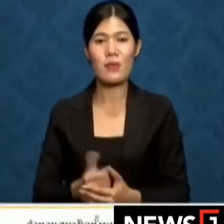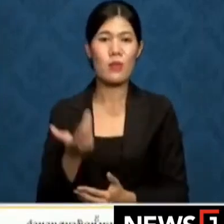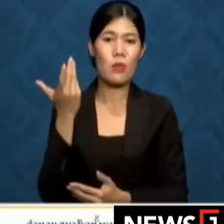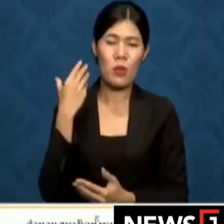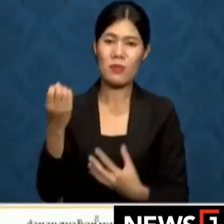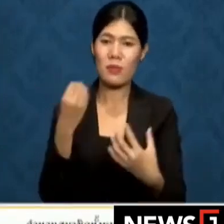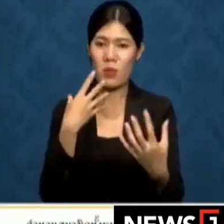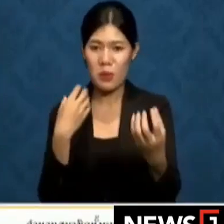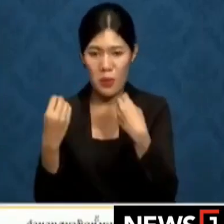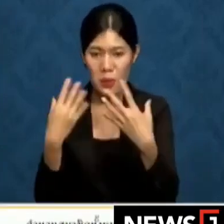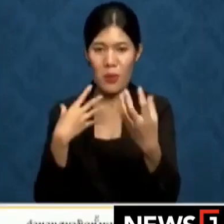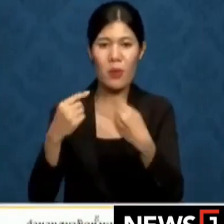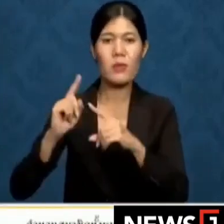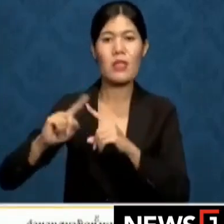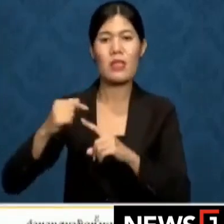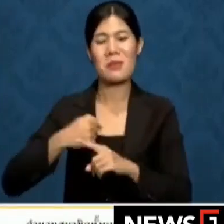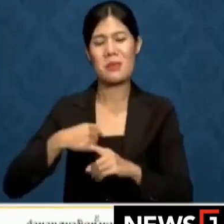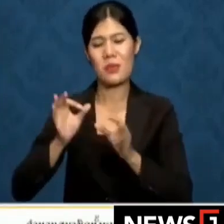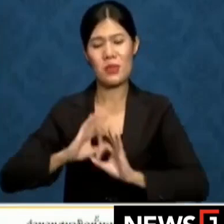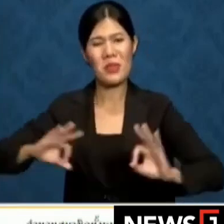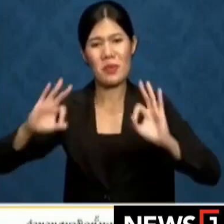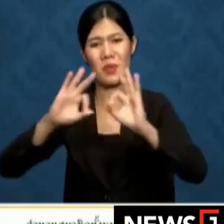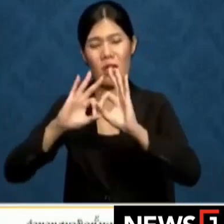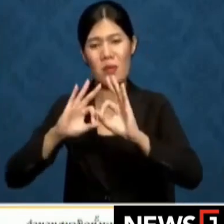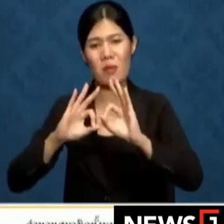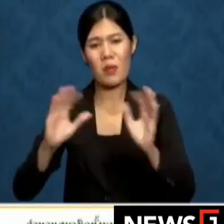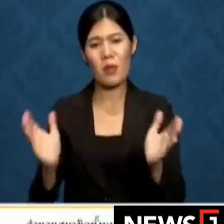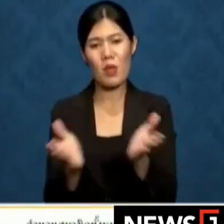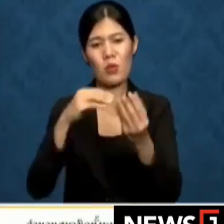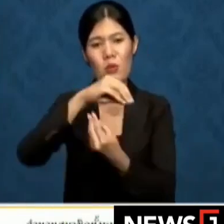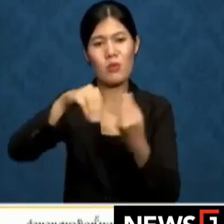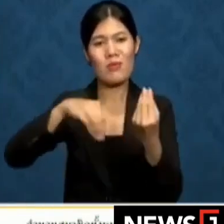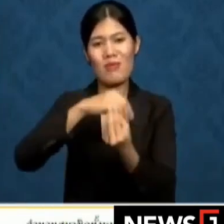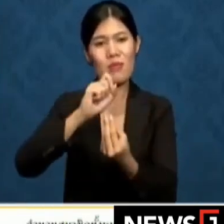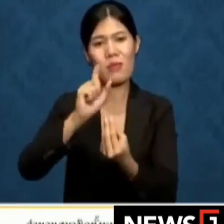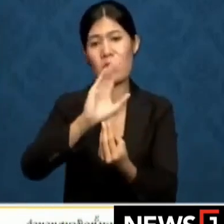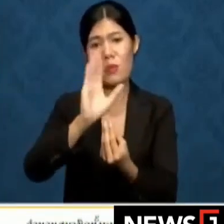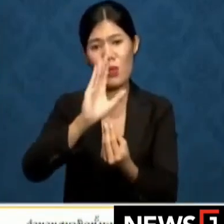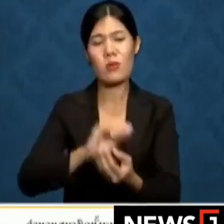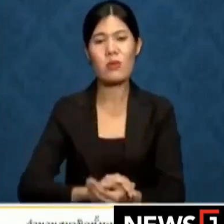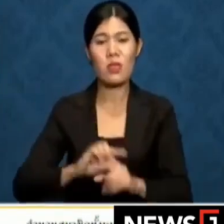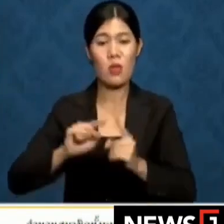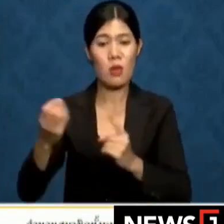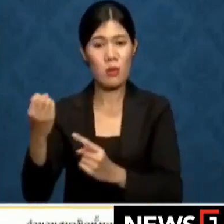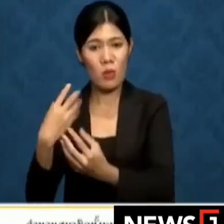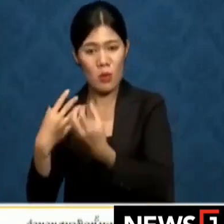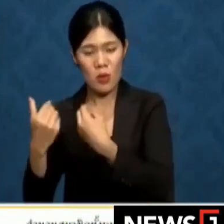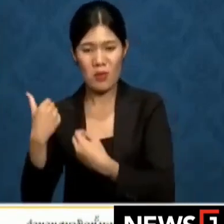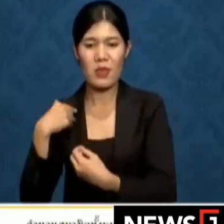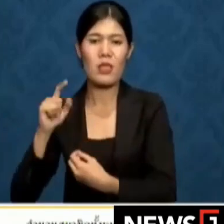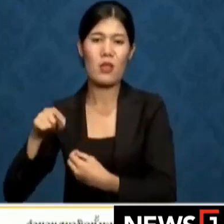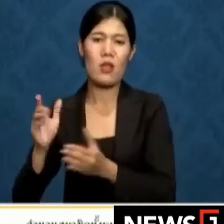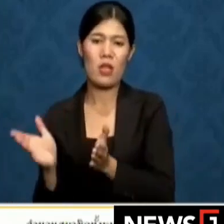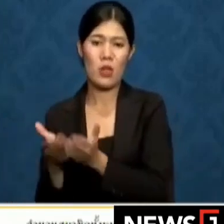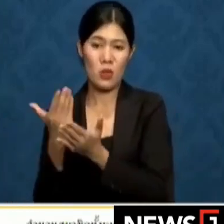ดิจิทอลwalletนั้นเ่อให้ใช้จ่ายแบบเทเซไม่สามารถใช้จ่ายผ่านทางออนไลน์ได้ตรงนี้ก็อยากจะ